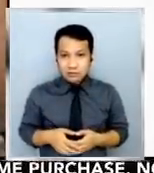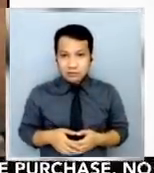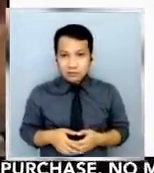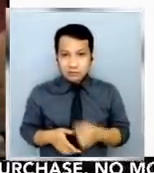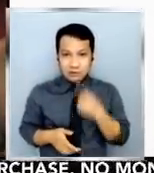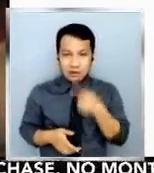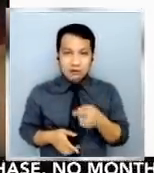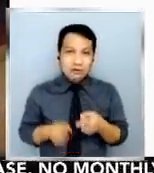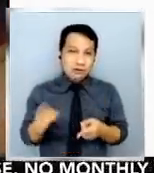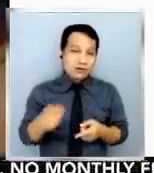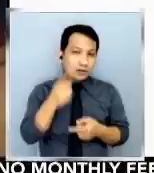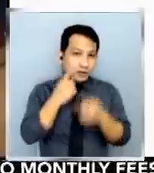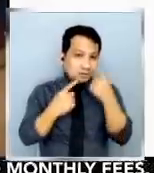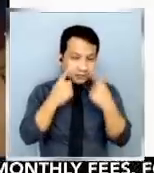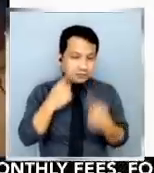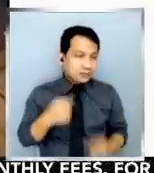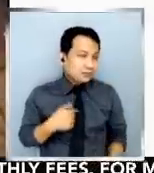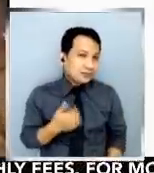dito.